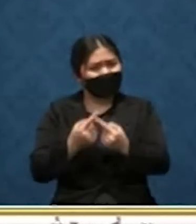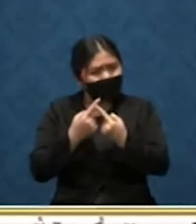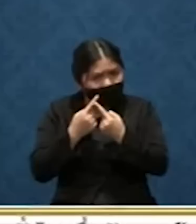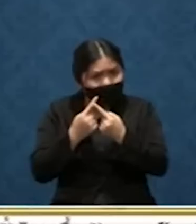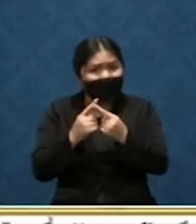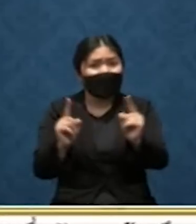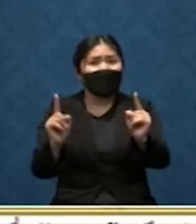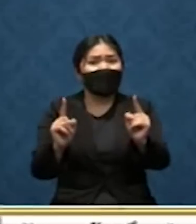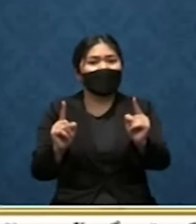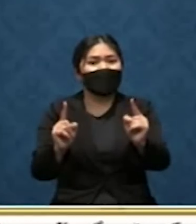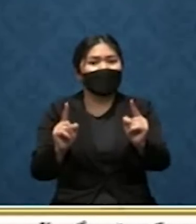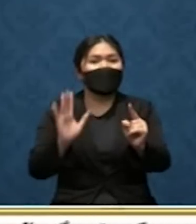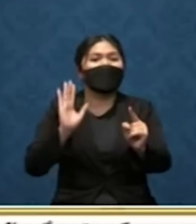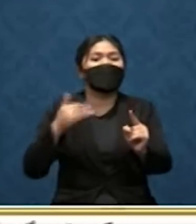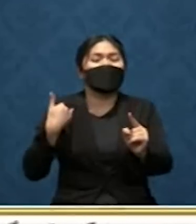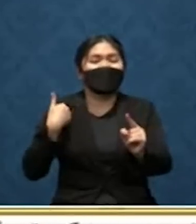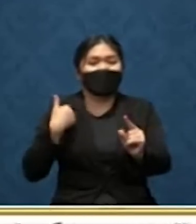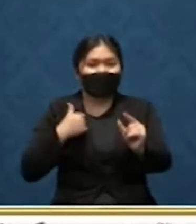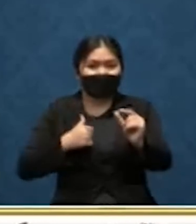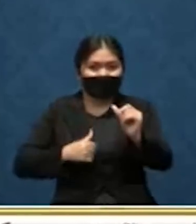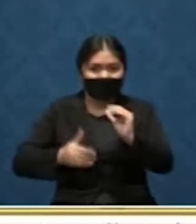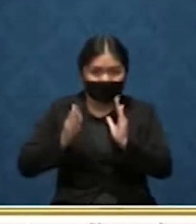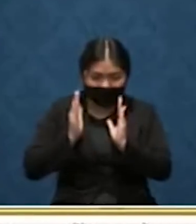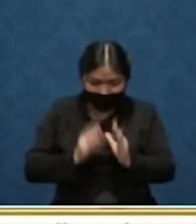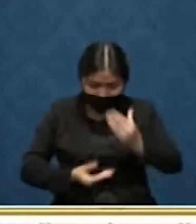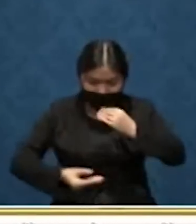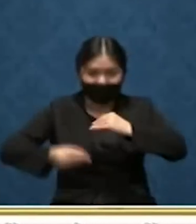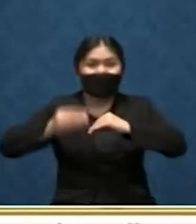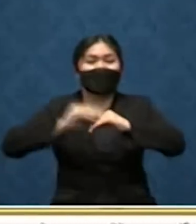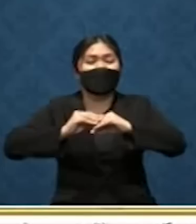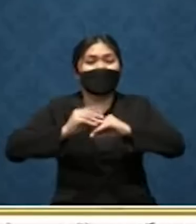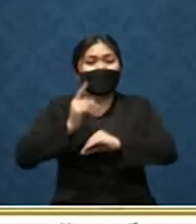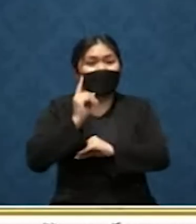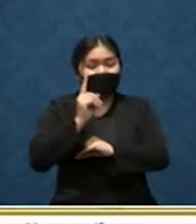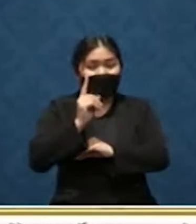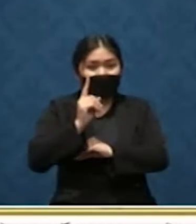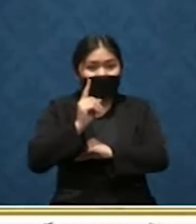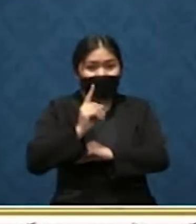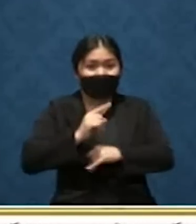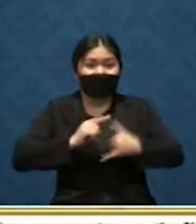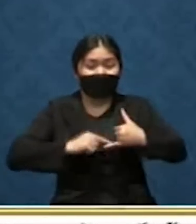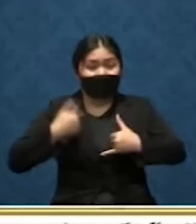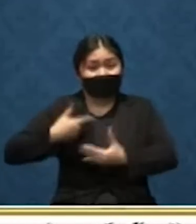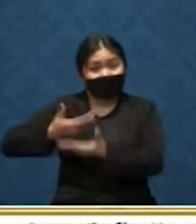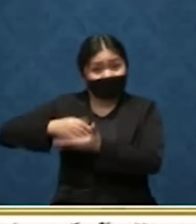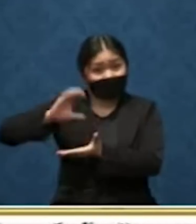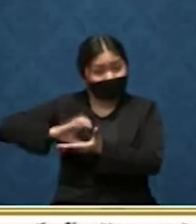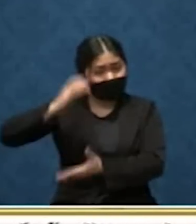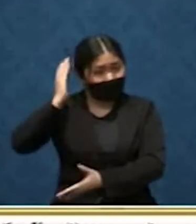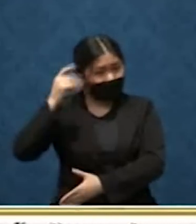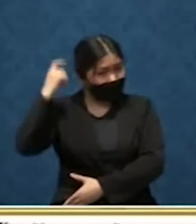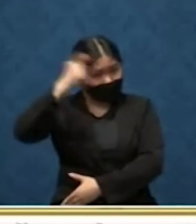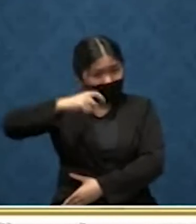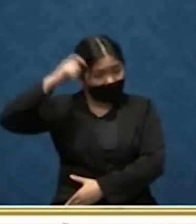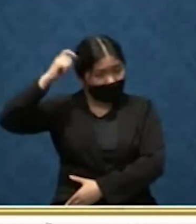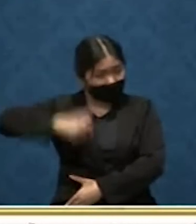มีตัวละครหน่งปรากฏกายขึ้นมาโดยพบว่านายทุนมิหลดชายชาวเมียนมาที่